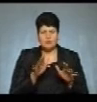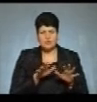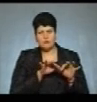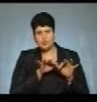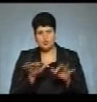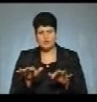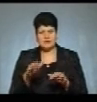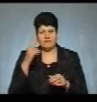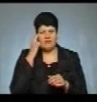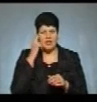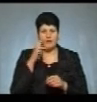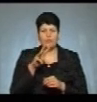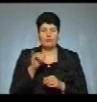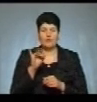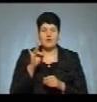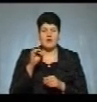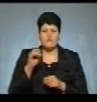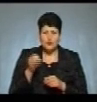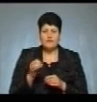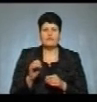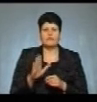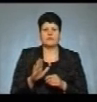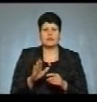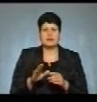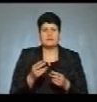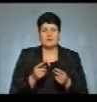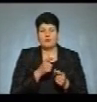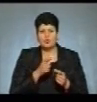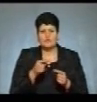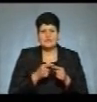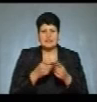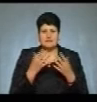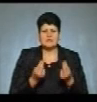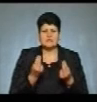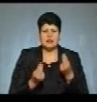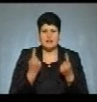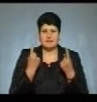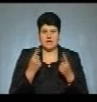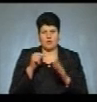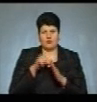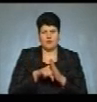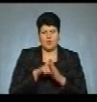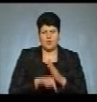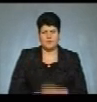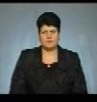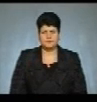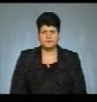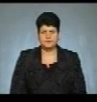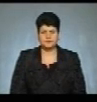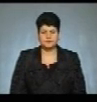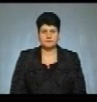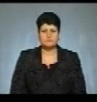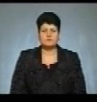Муравйовим впродовж цих двох днів зіграла дуже велику визначальну роль. Богдан Боденчук, Андрій Прокопів. Новини.